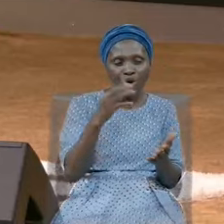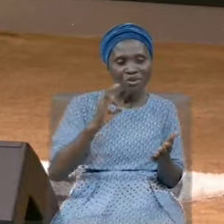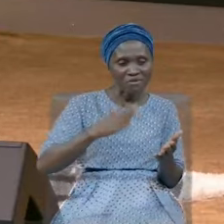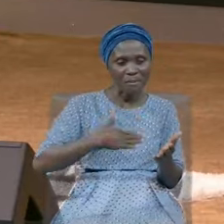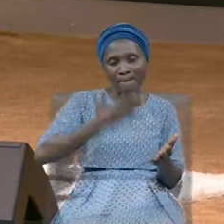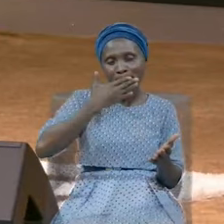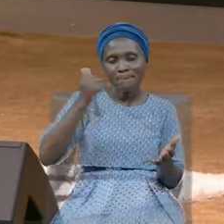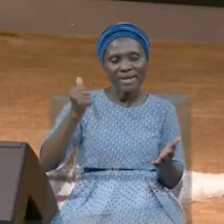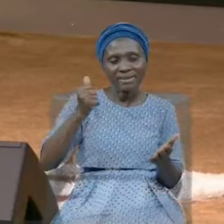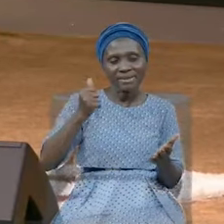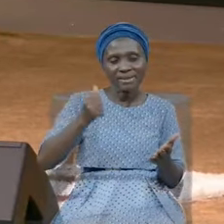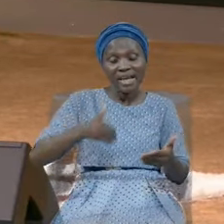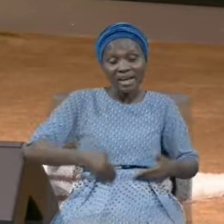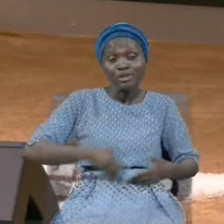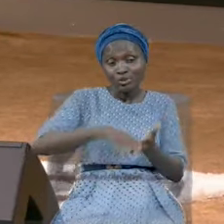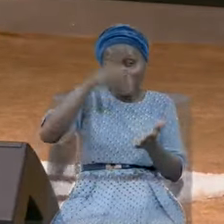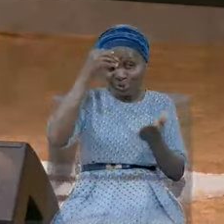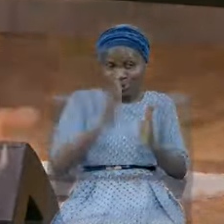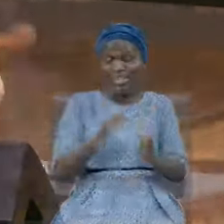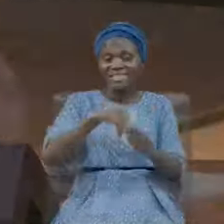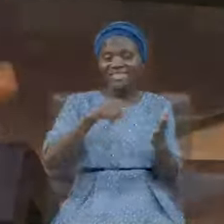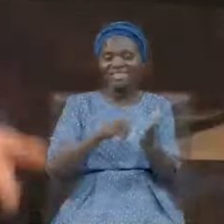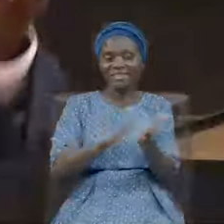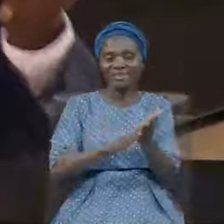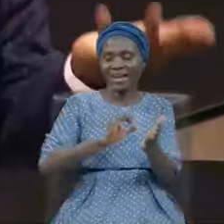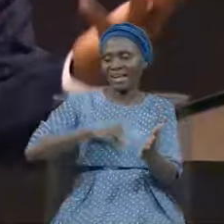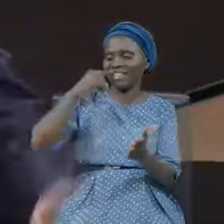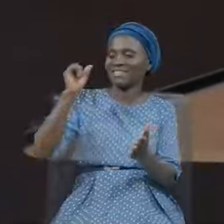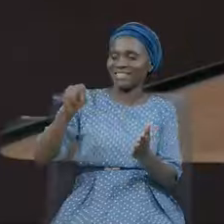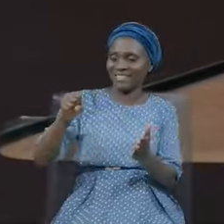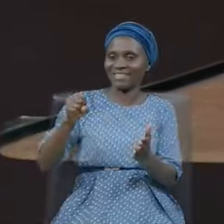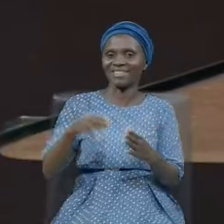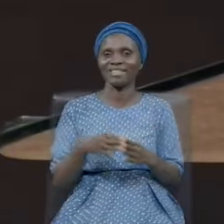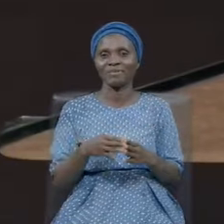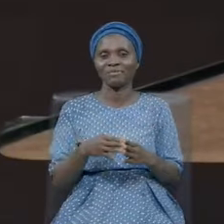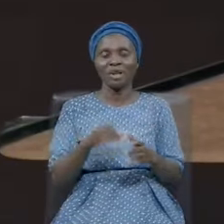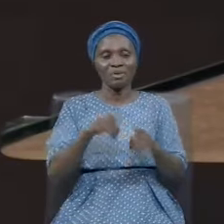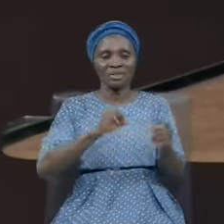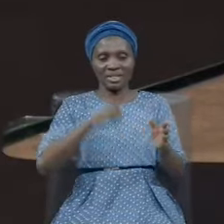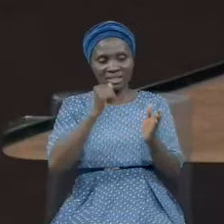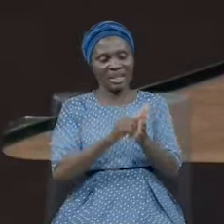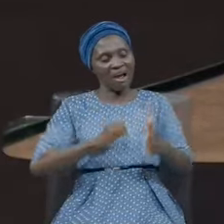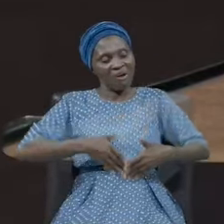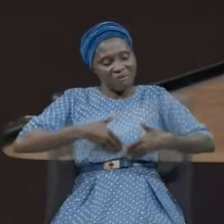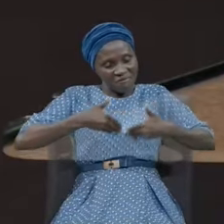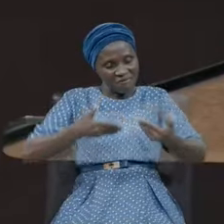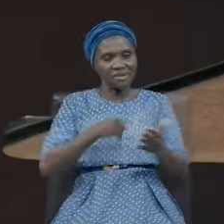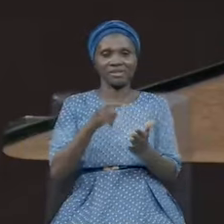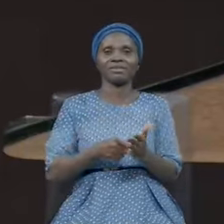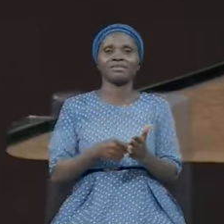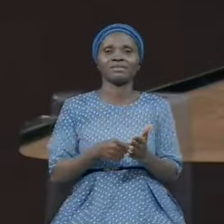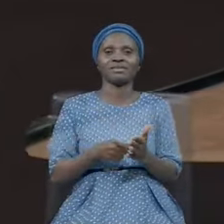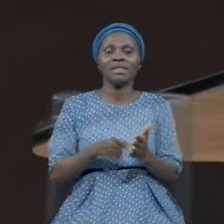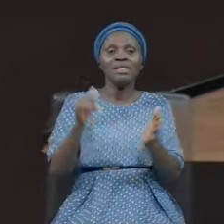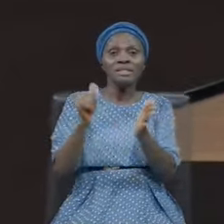mes meilleurs étudiants ici. J'ai dit oui, mais je dois confesser ceci. Est-ce que la grâce de Dieu